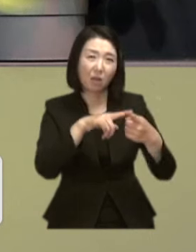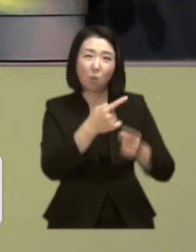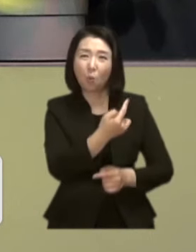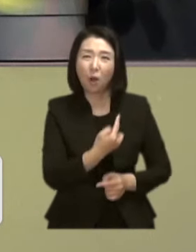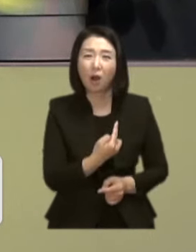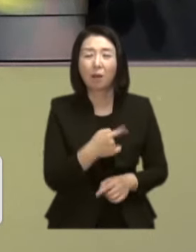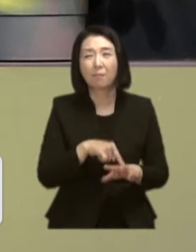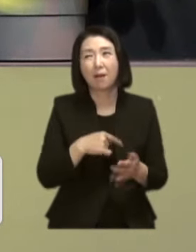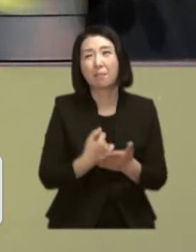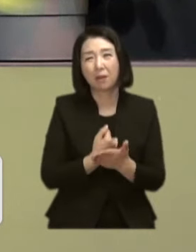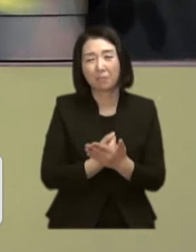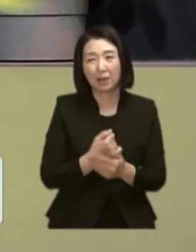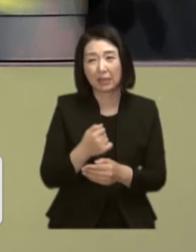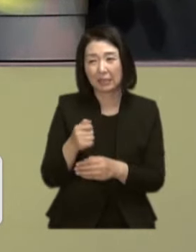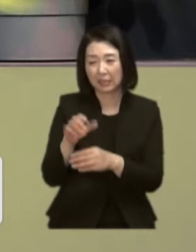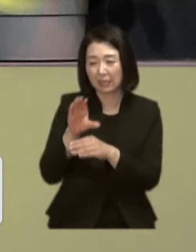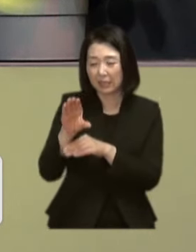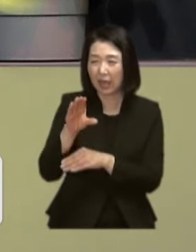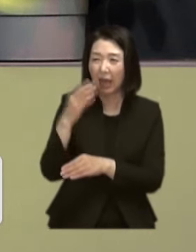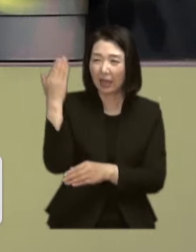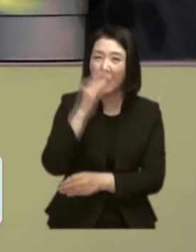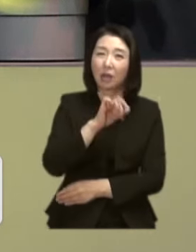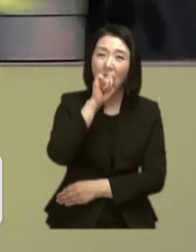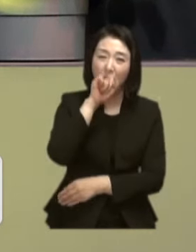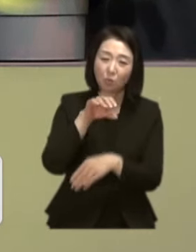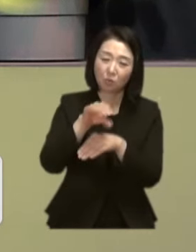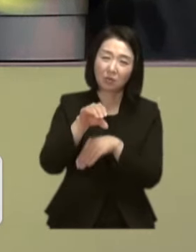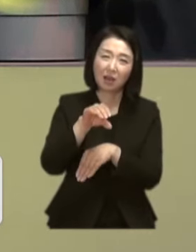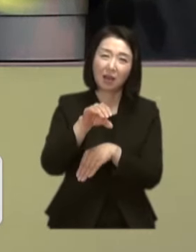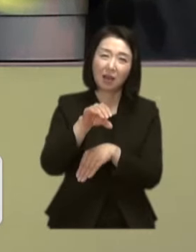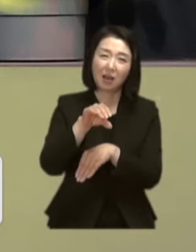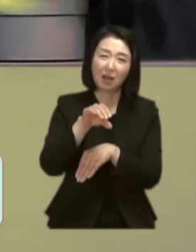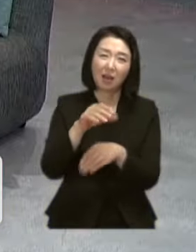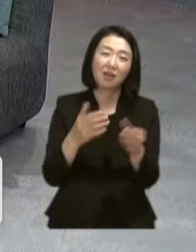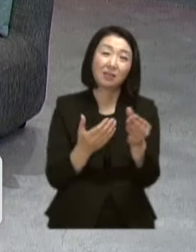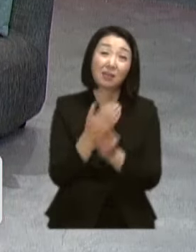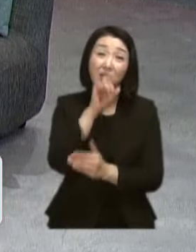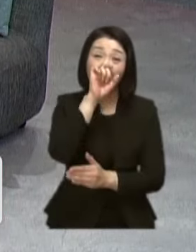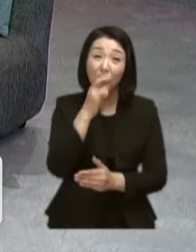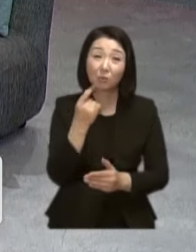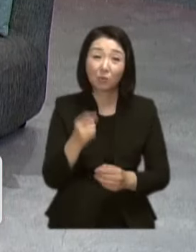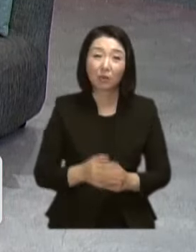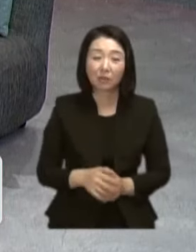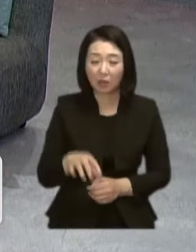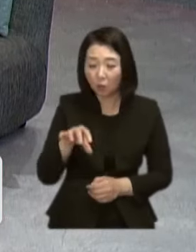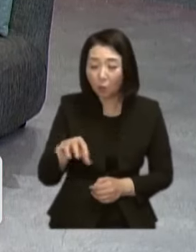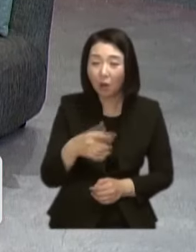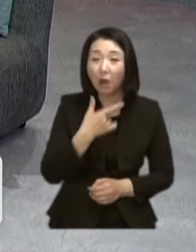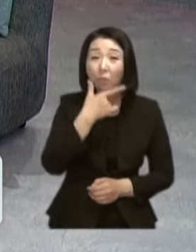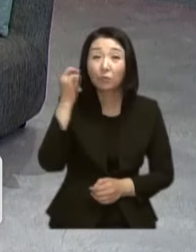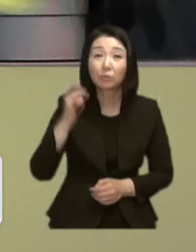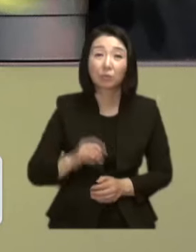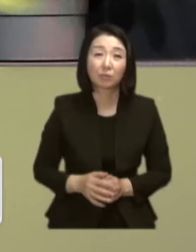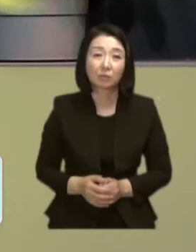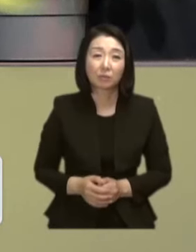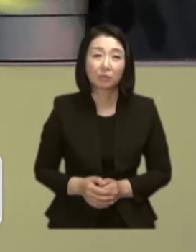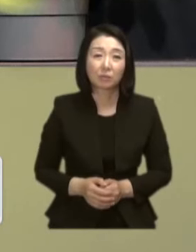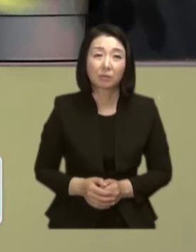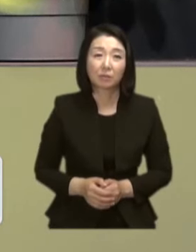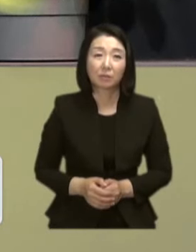좀 좀 깨끗한 차, 좋은 차 하나 있었으면 좋겠다는 생각이고요. 저희가 지금 공간이 좀 부족해요.